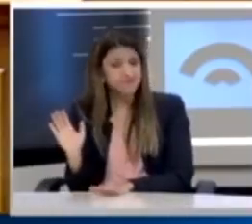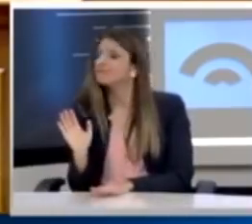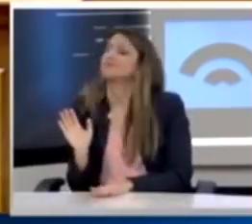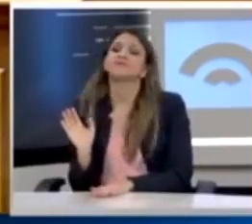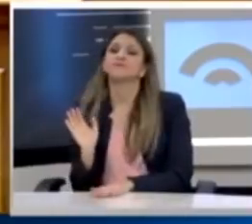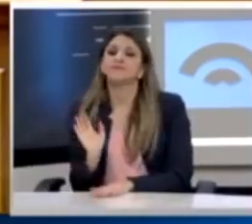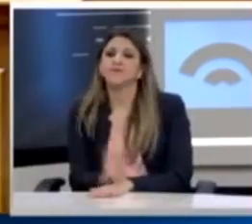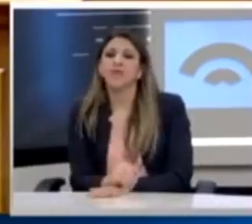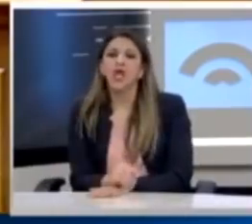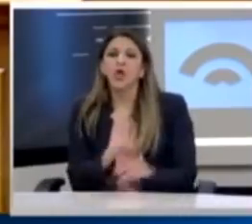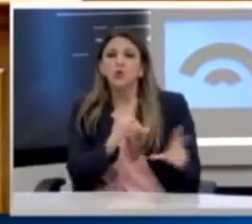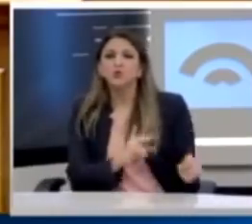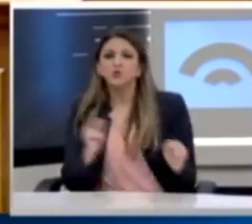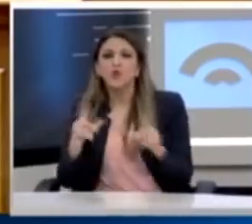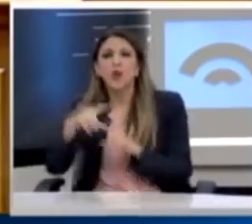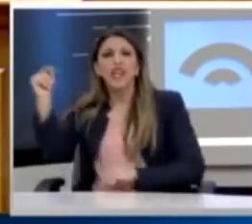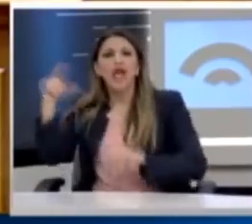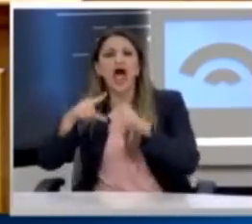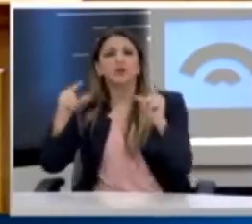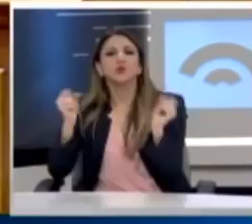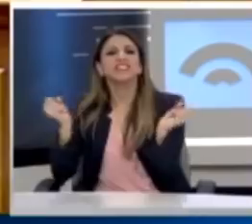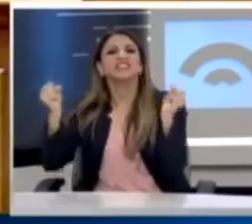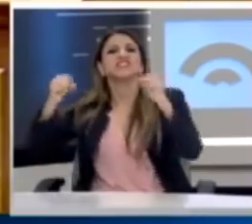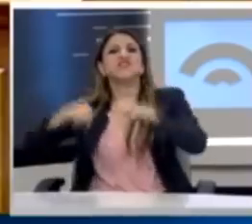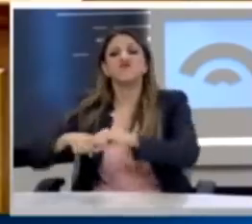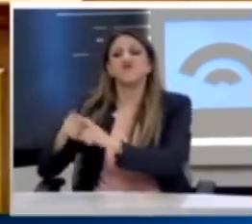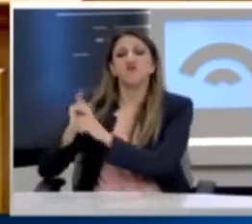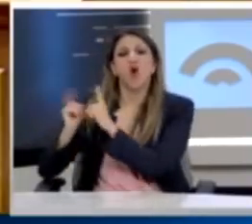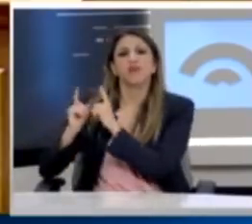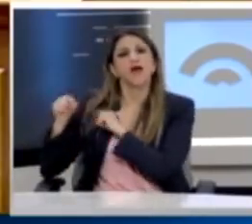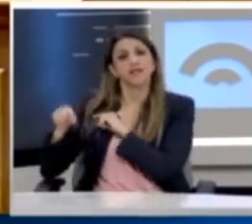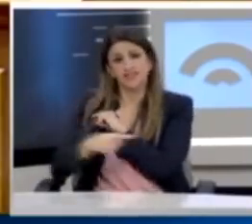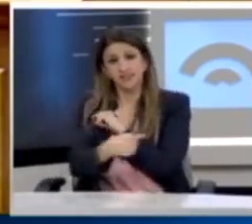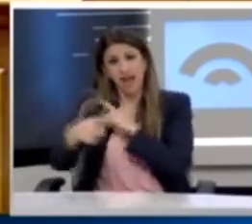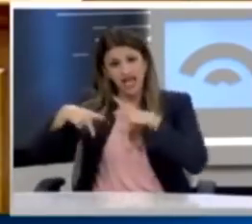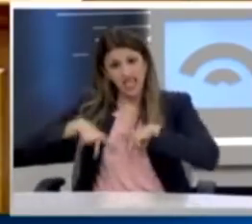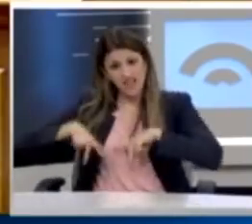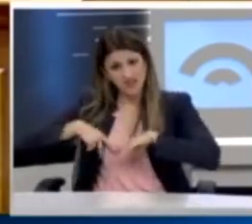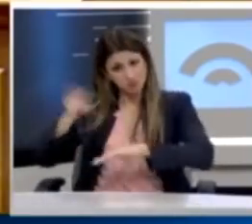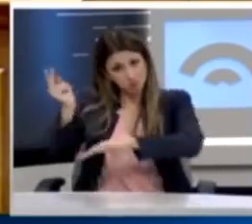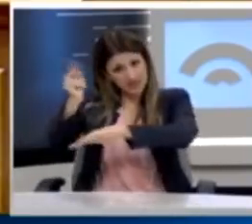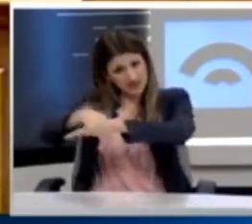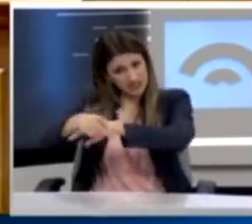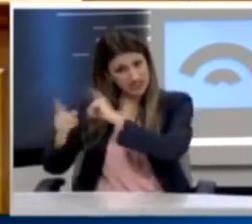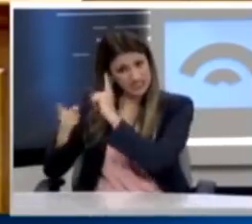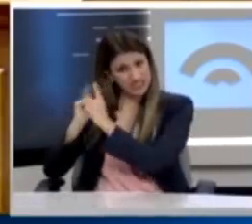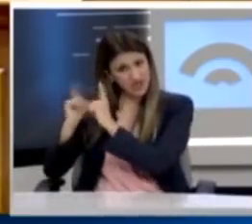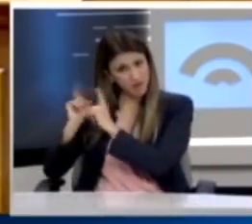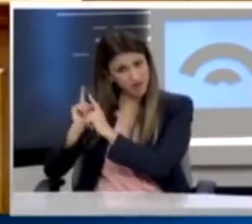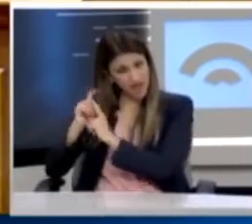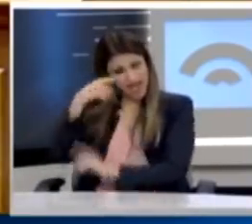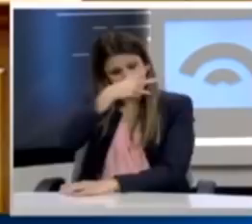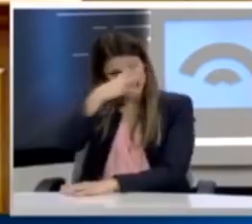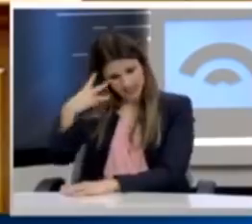ανοίγει και η Νατοϊκή Συμφωνία που σήμερα θα ψηφίσει η κυβέρνησή σας μαζί με κάποιους πρόθυμους συμμάχους